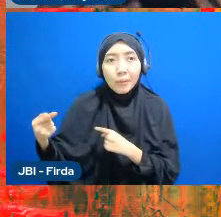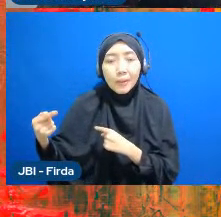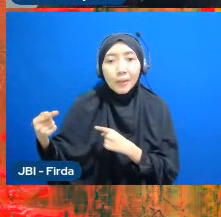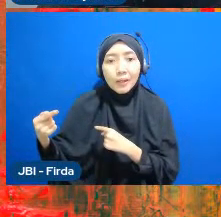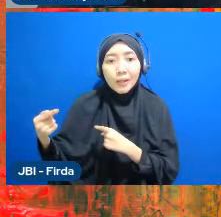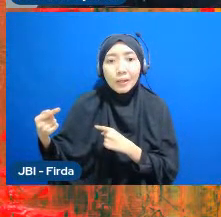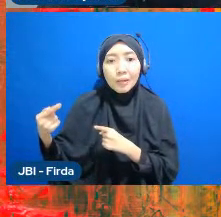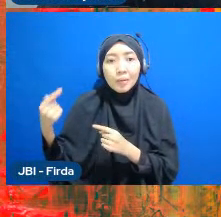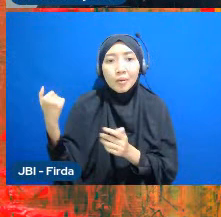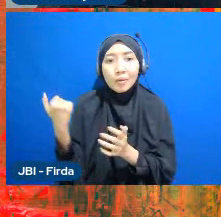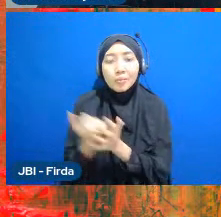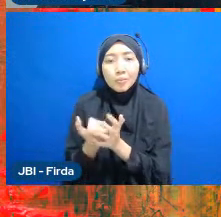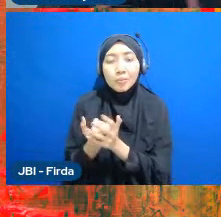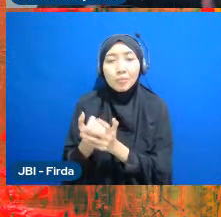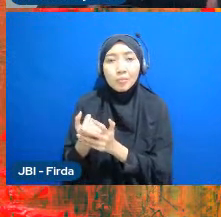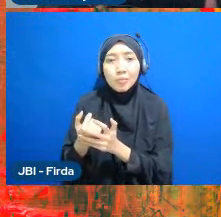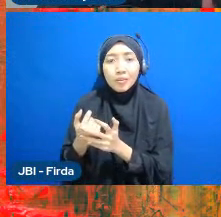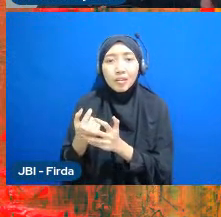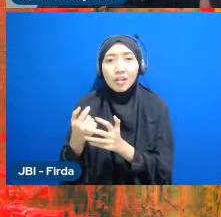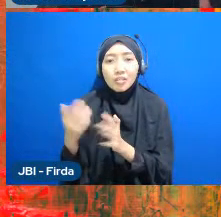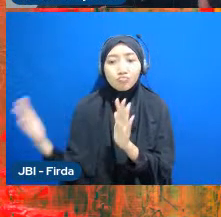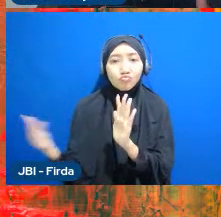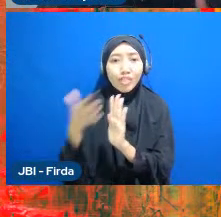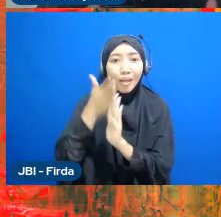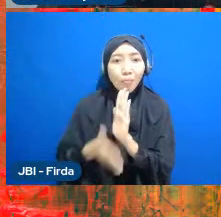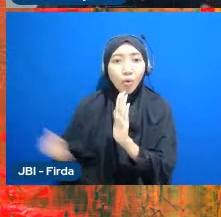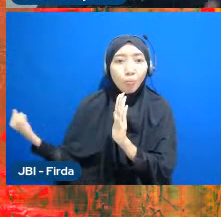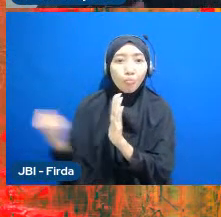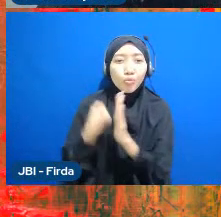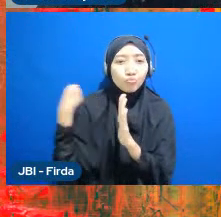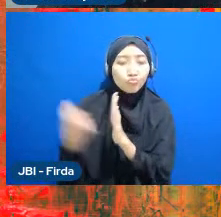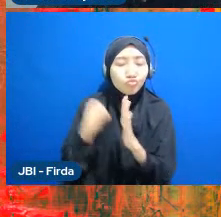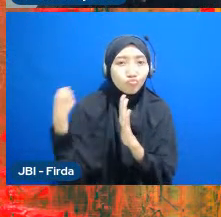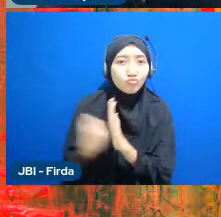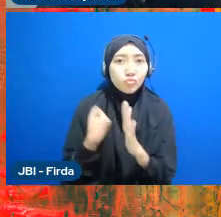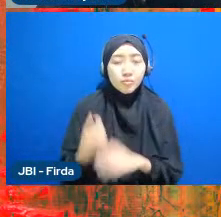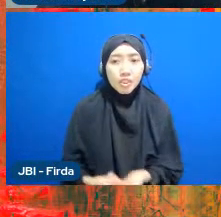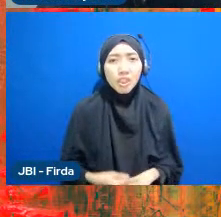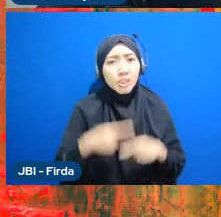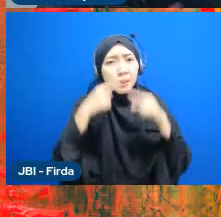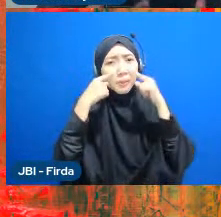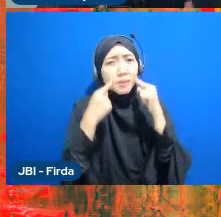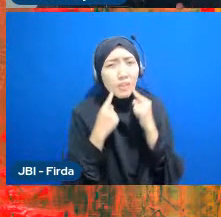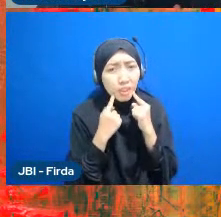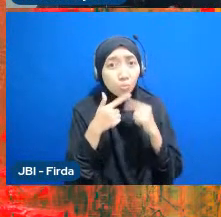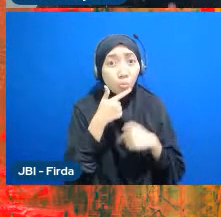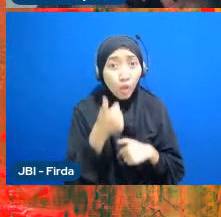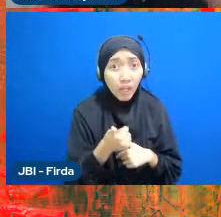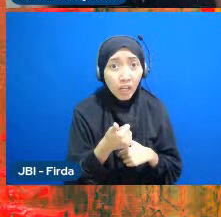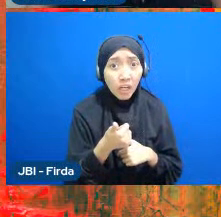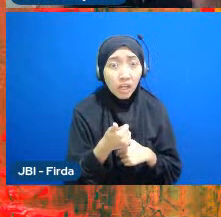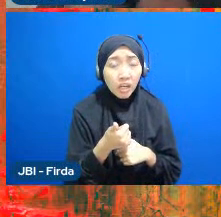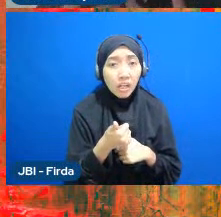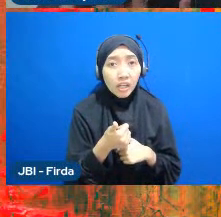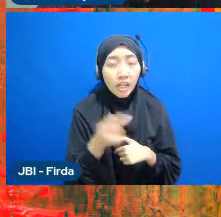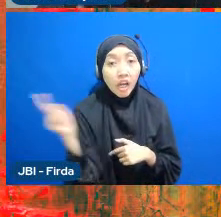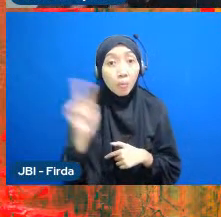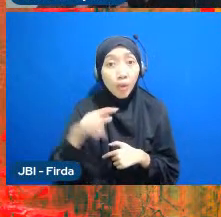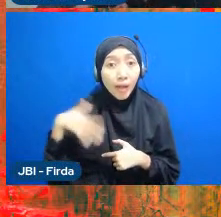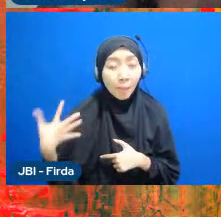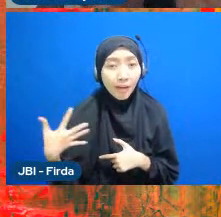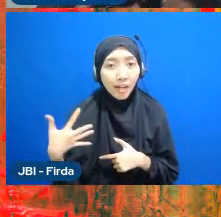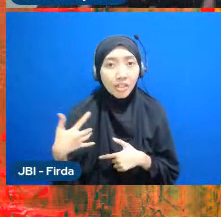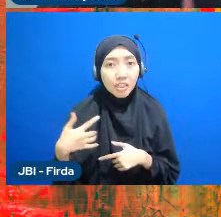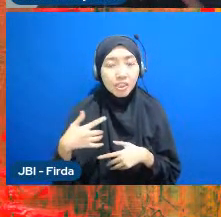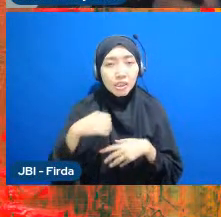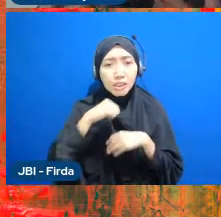benturan kepala ke tembok. Boleh nggak sih kita sedih? Boleh sedih gitu ya. Tapi yang nggak boleh itu adalah sedih